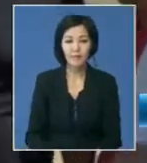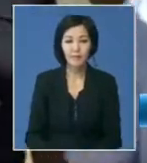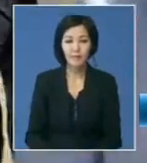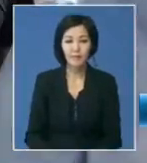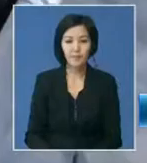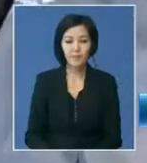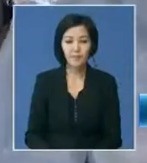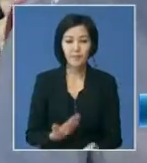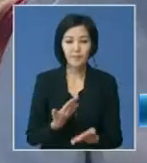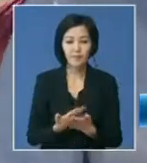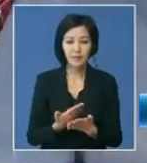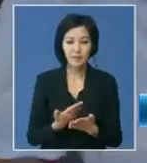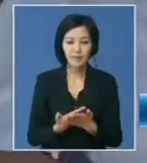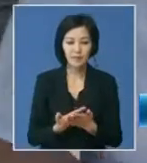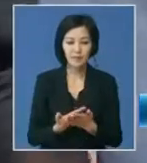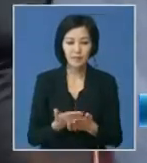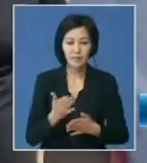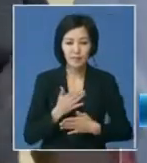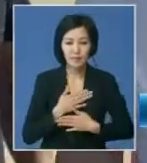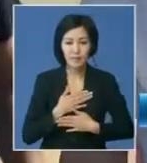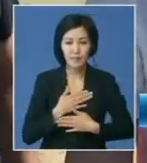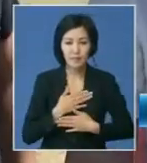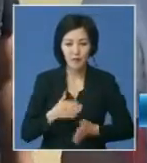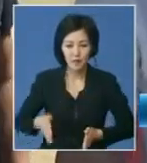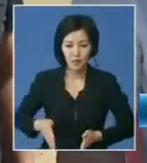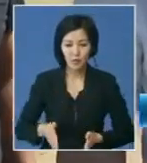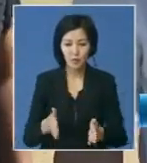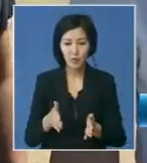Сен профилің қай жері сейді? Біздікі мына